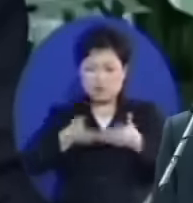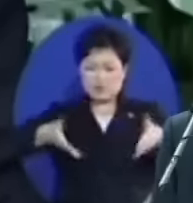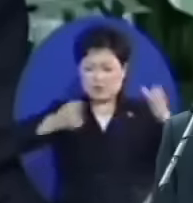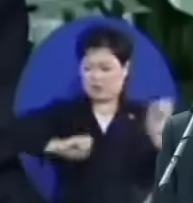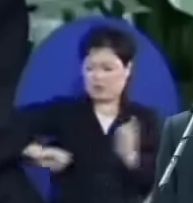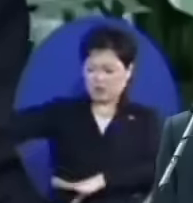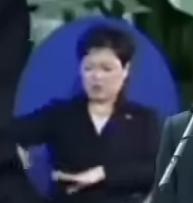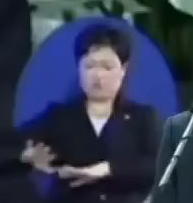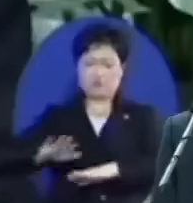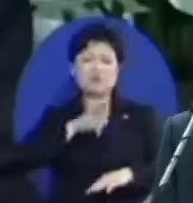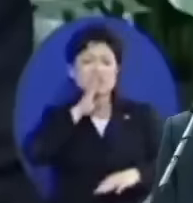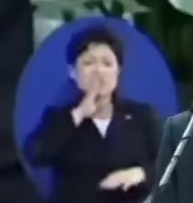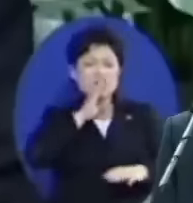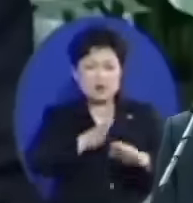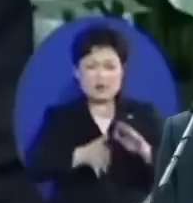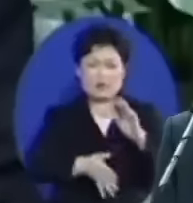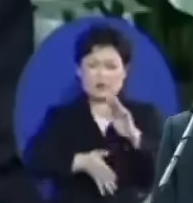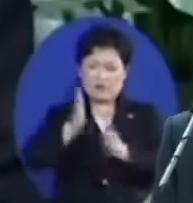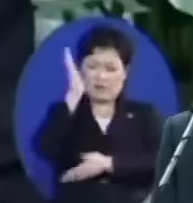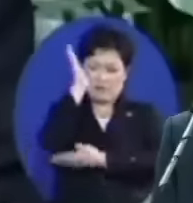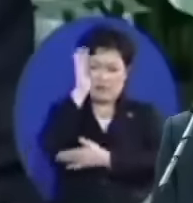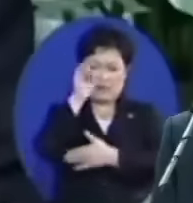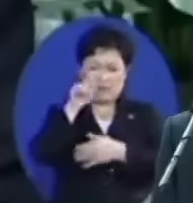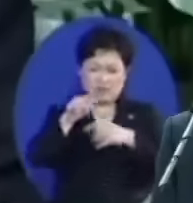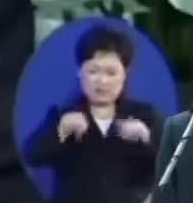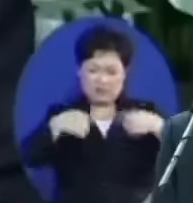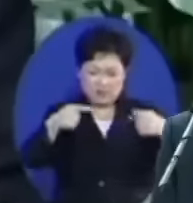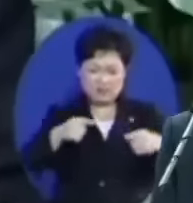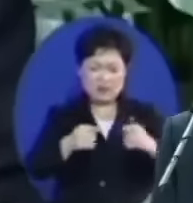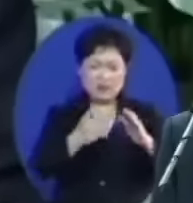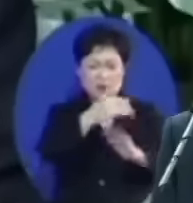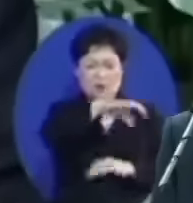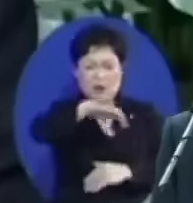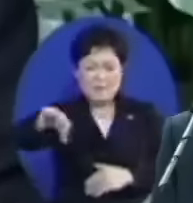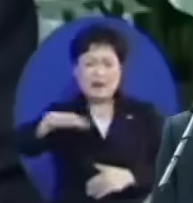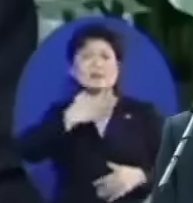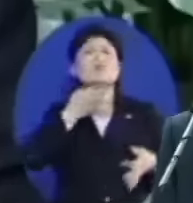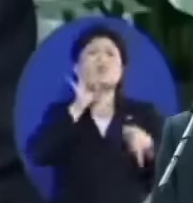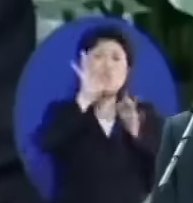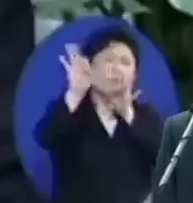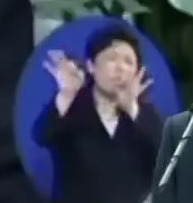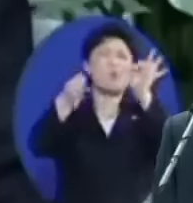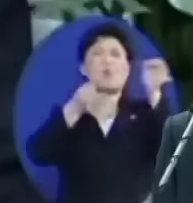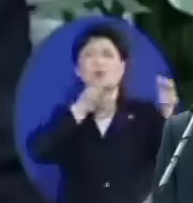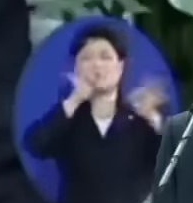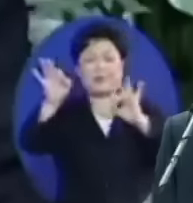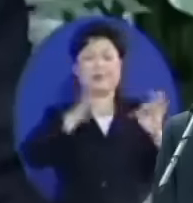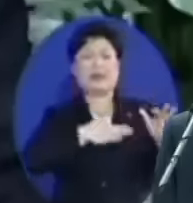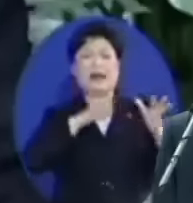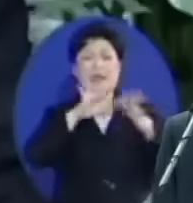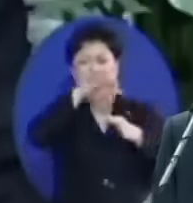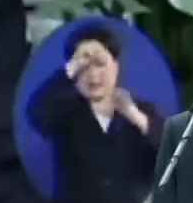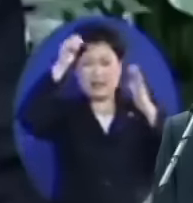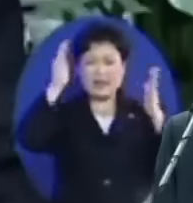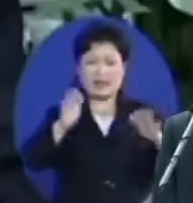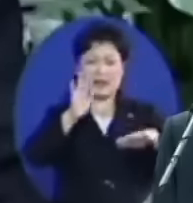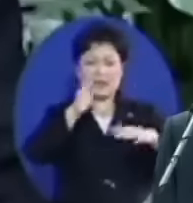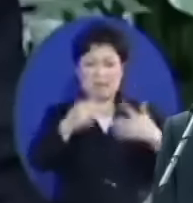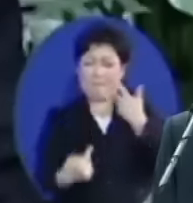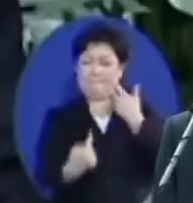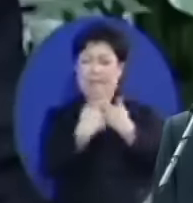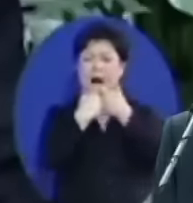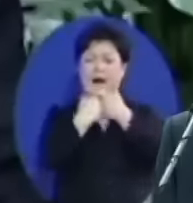던져주고 시내로 뛰어들어가서 온 동리방네 호함을 쳤습니다. 나의 생애를 손바닥